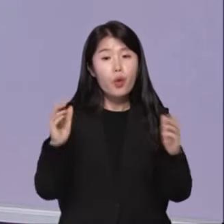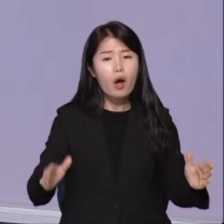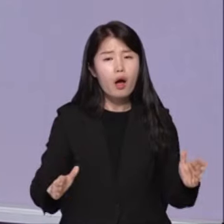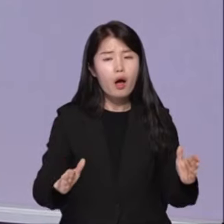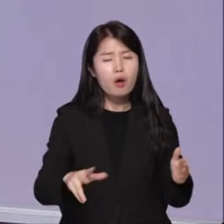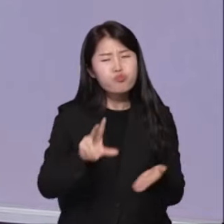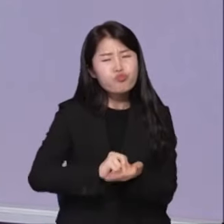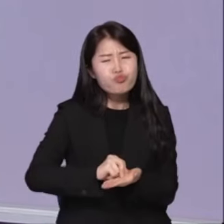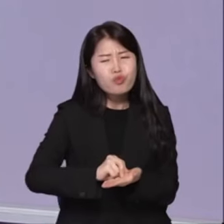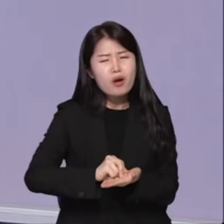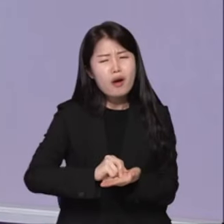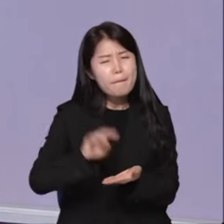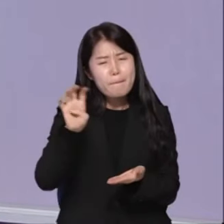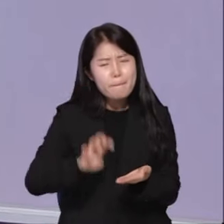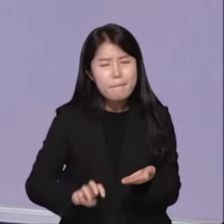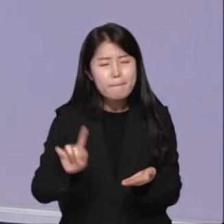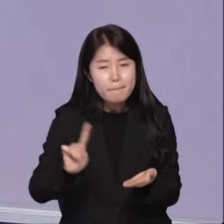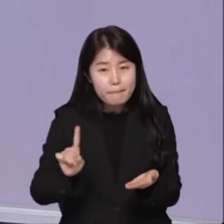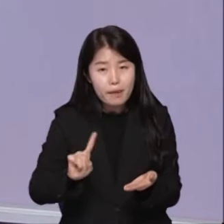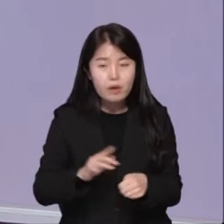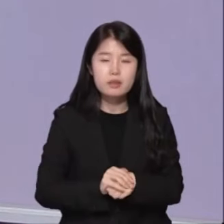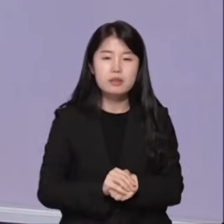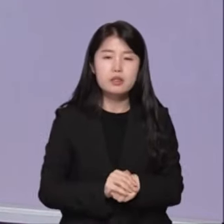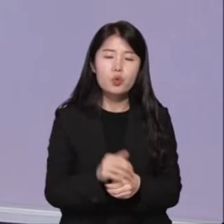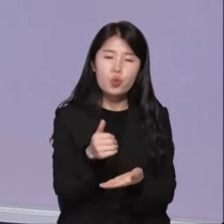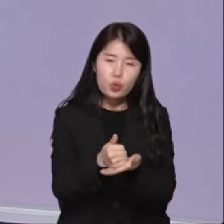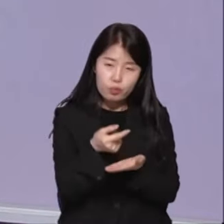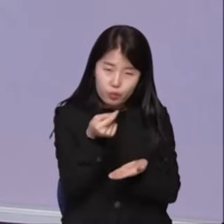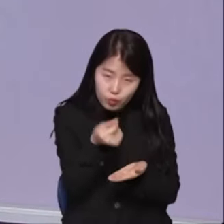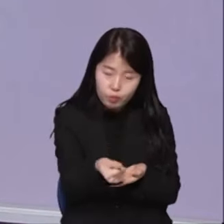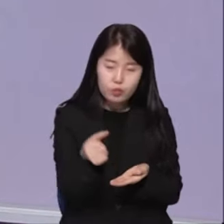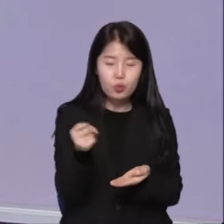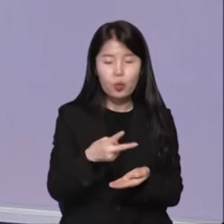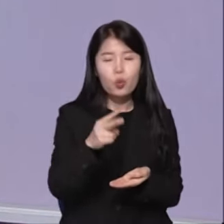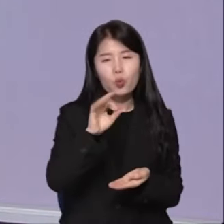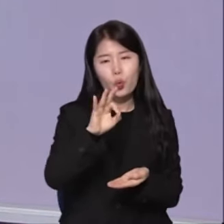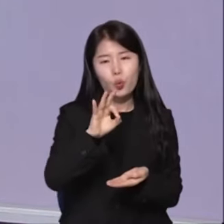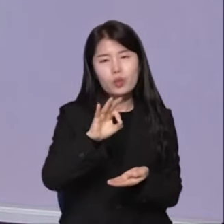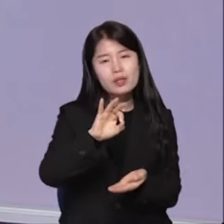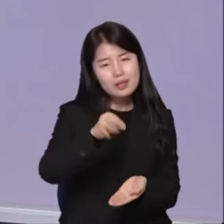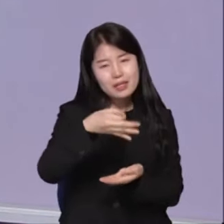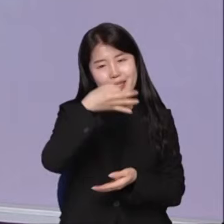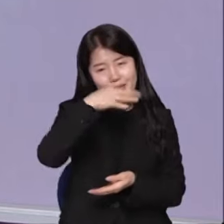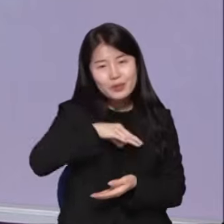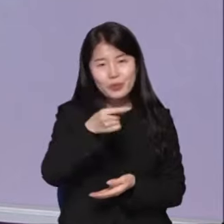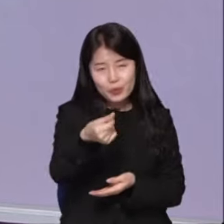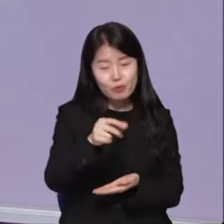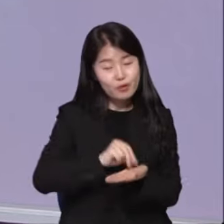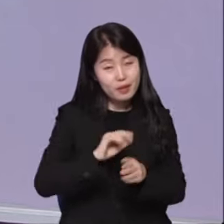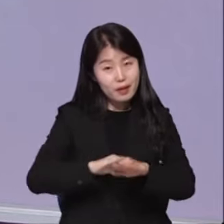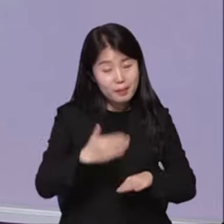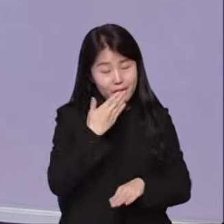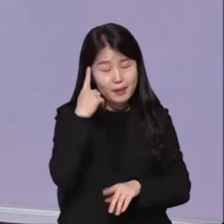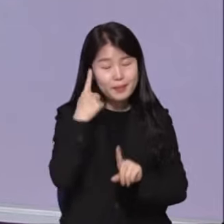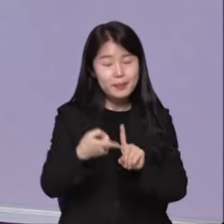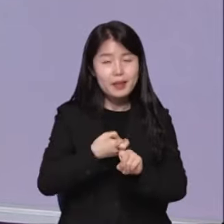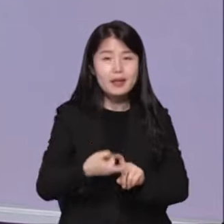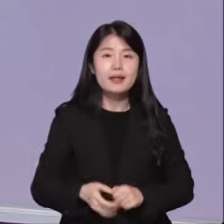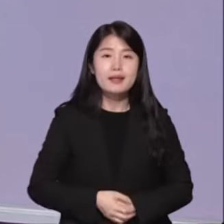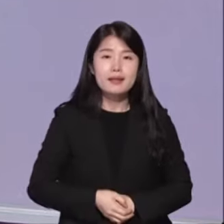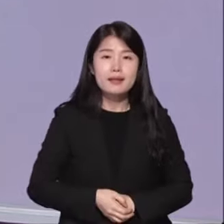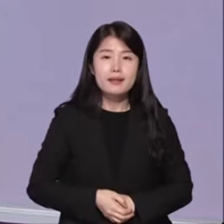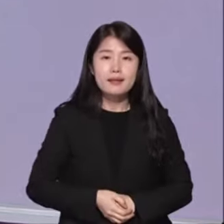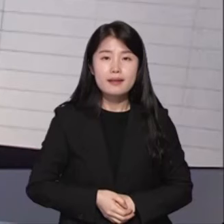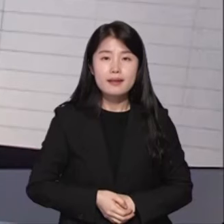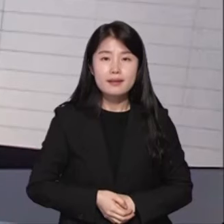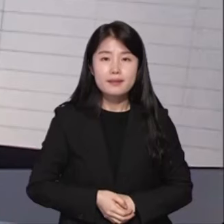왔던 낮은 접근성과 수송 분담률 문제 등을 극복할 수 있을지 주목됩니다. KBC 김재현입니다.